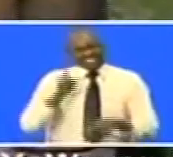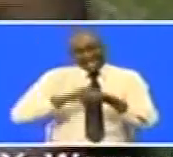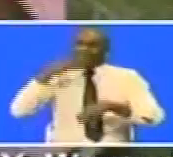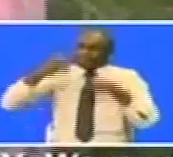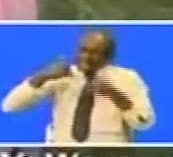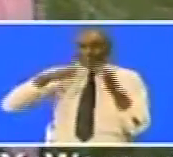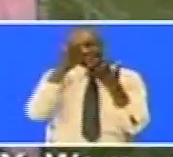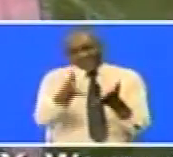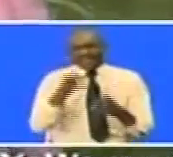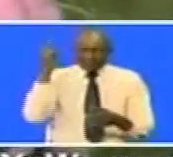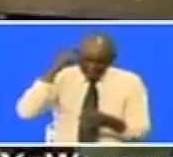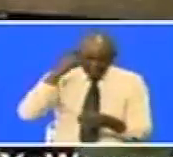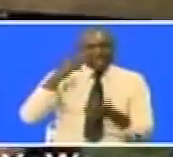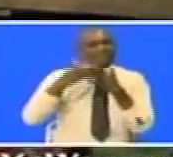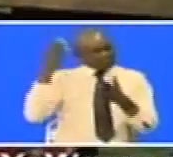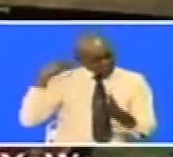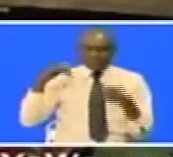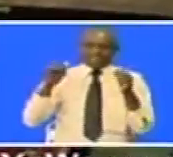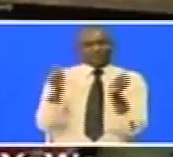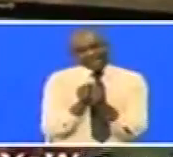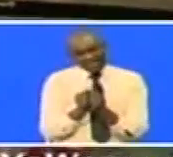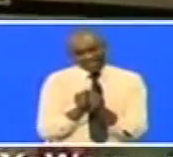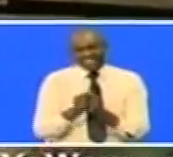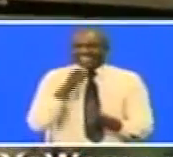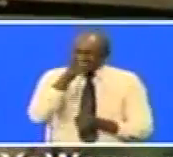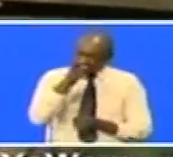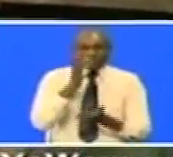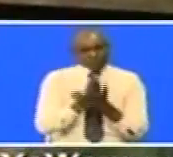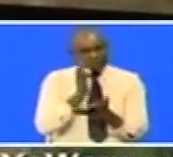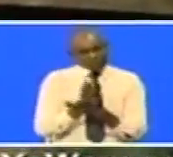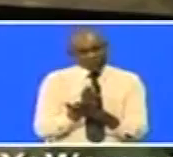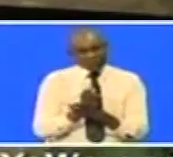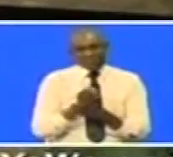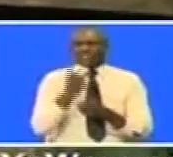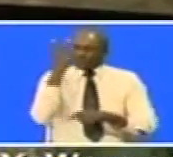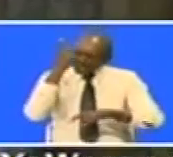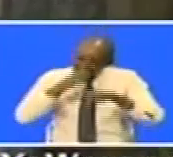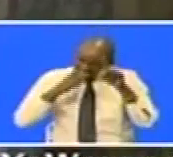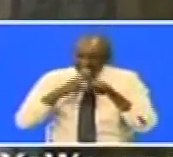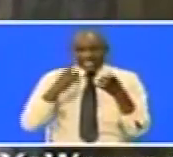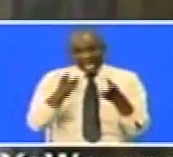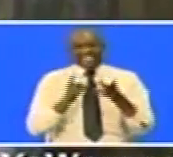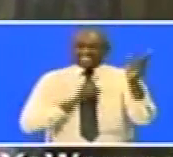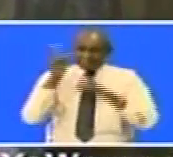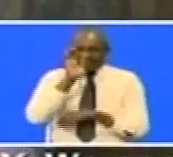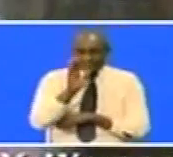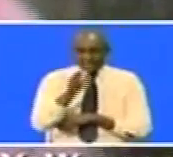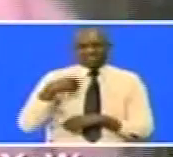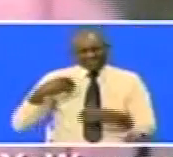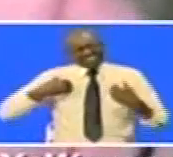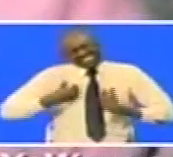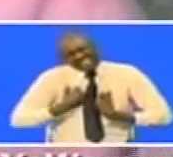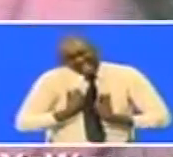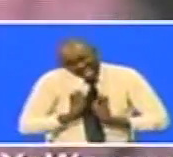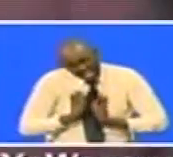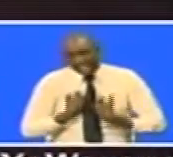Wanapocheza na kukumbushana jinsi walivyokuwa wakicheza japo ni usiku. Miaka miwili na safari aliyopiga Isaac imekuwa ni